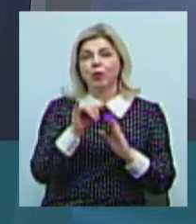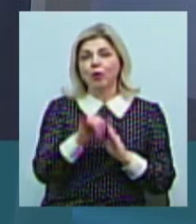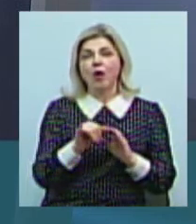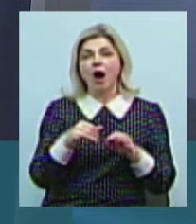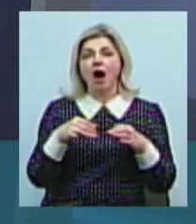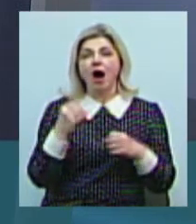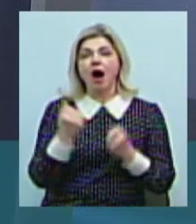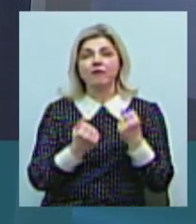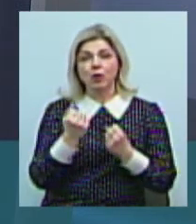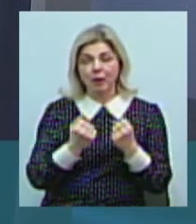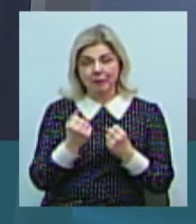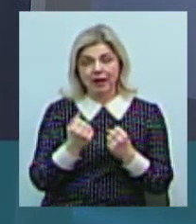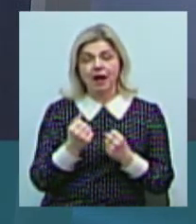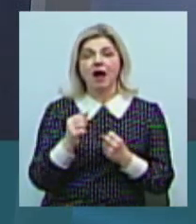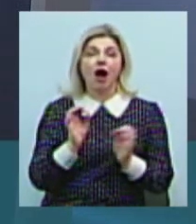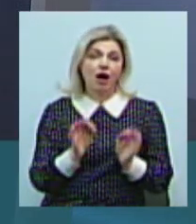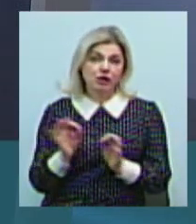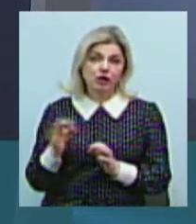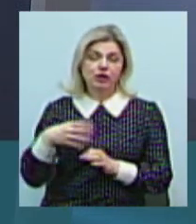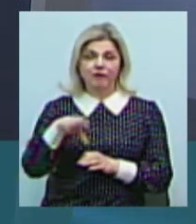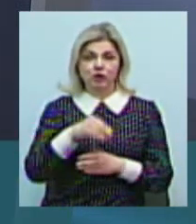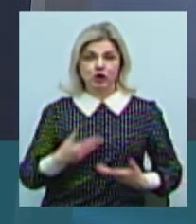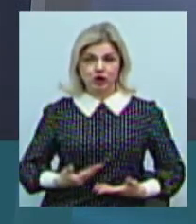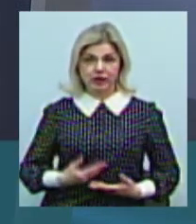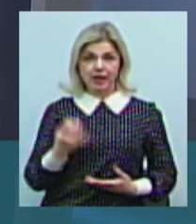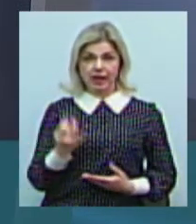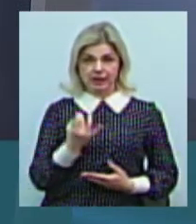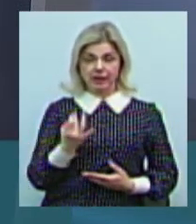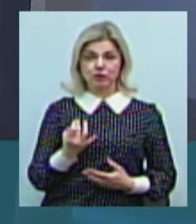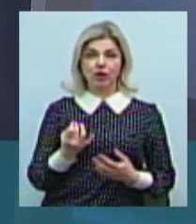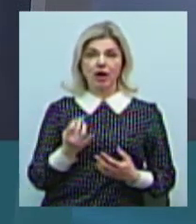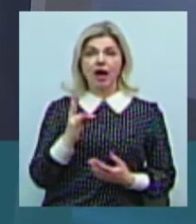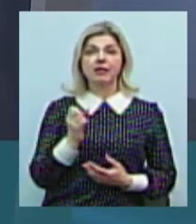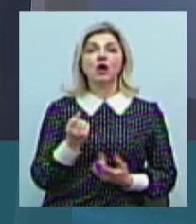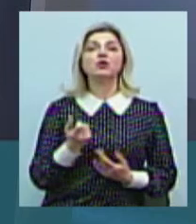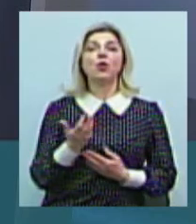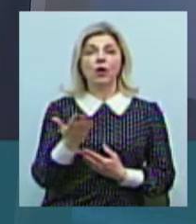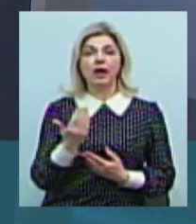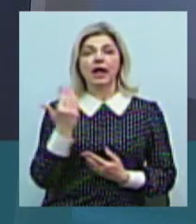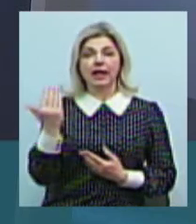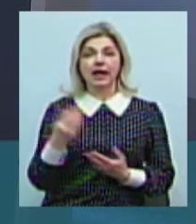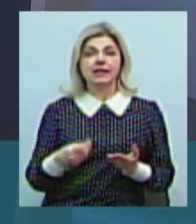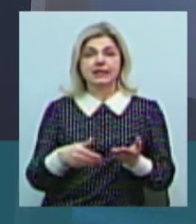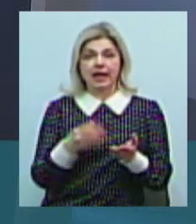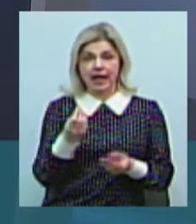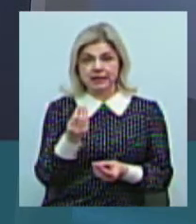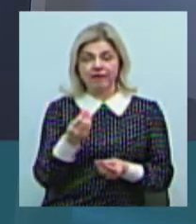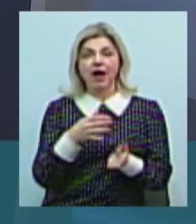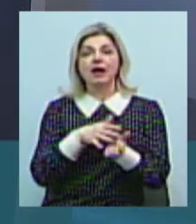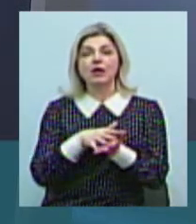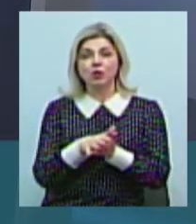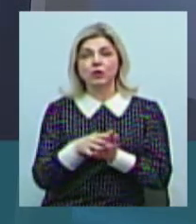у автомобиля. Конечно, всех жителей интересует, насколько их средства